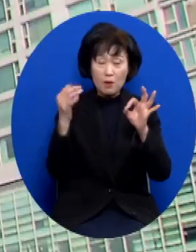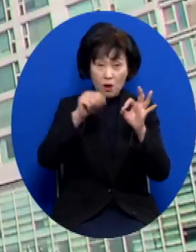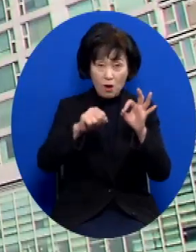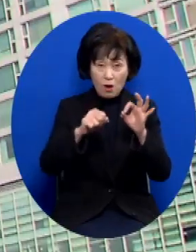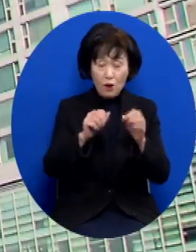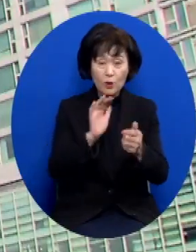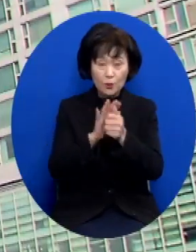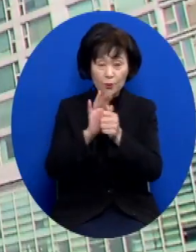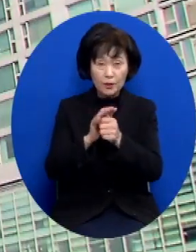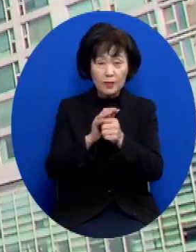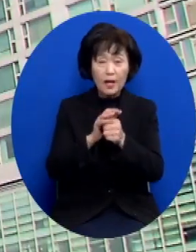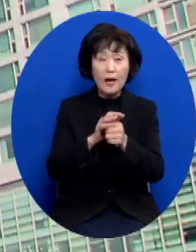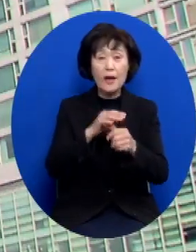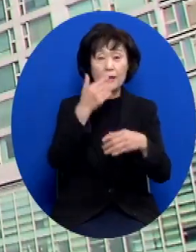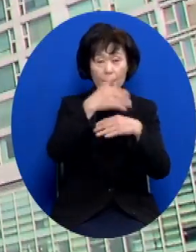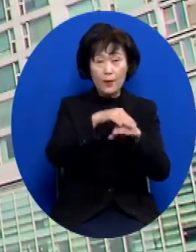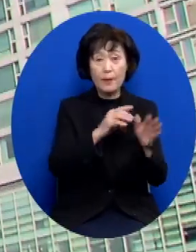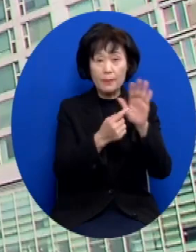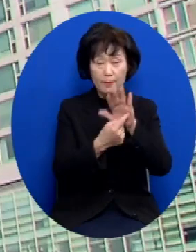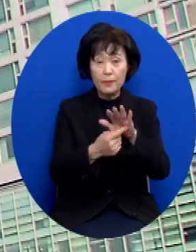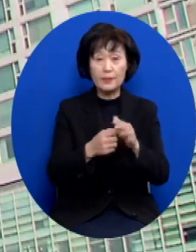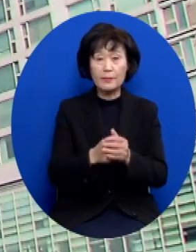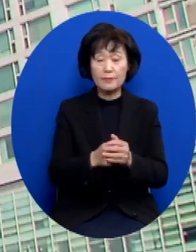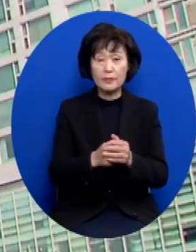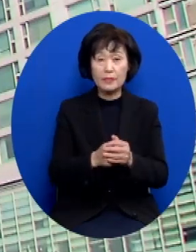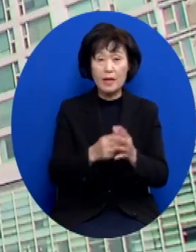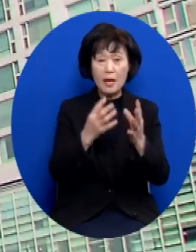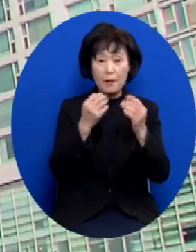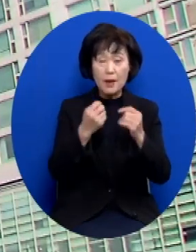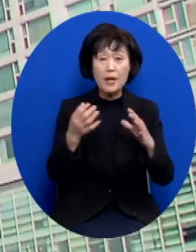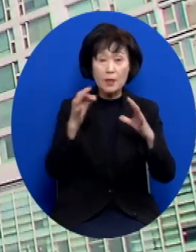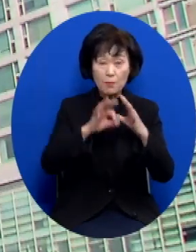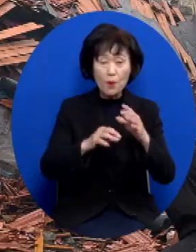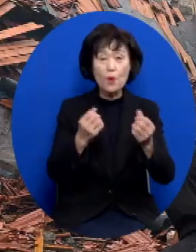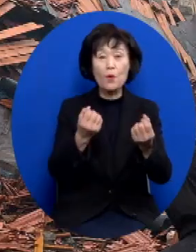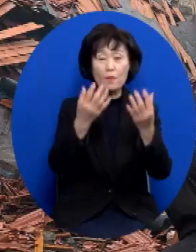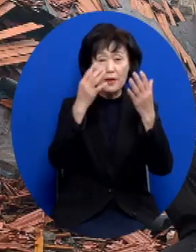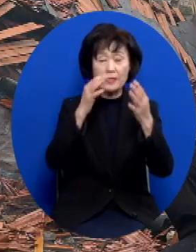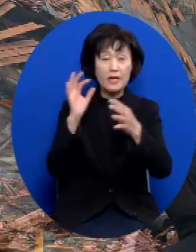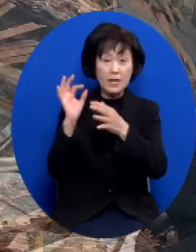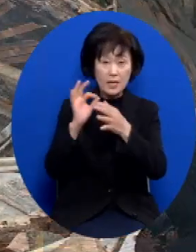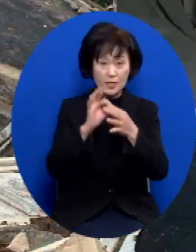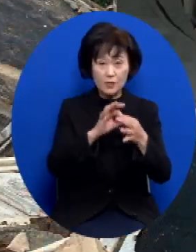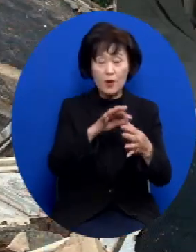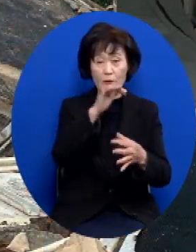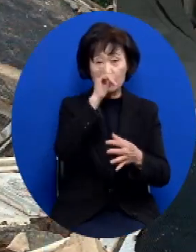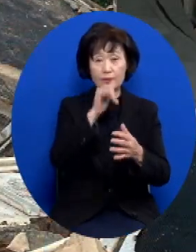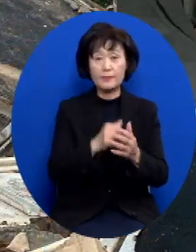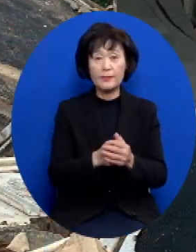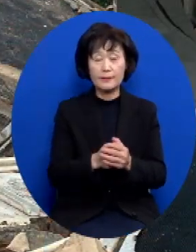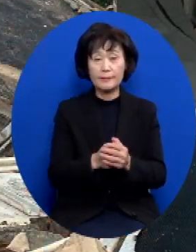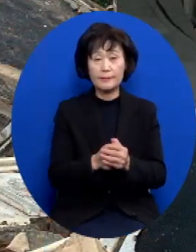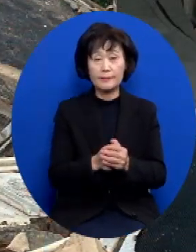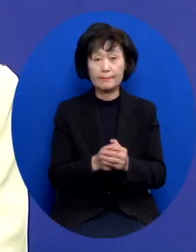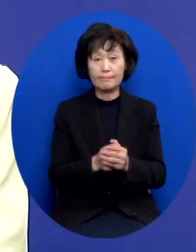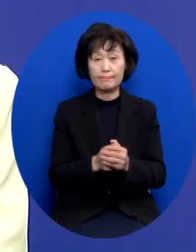사랑의 교회는 19일 주일에 모금 관련 행사를 진행할 방침입니다. CTS 뉴스 이현지입니다.